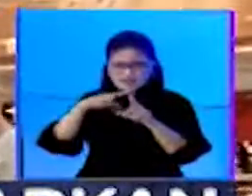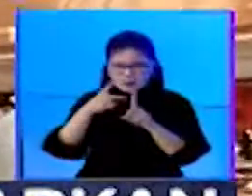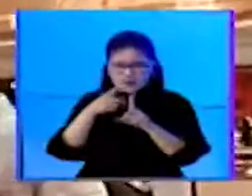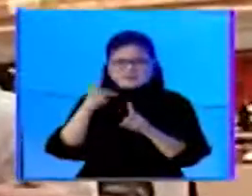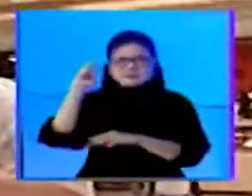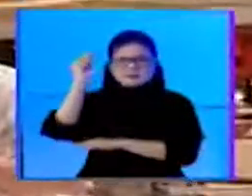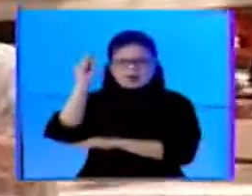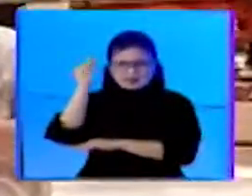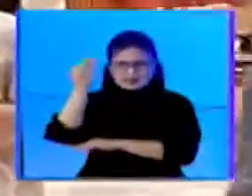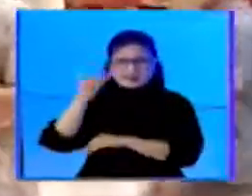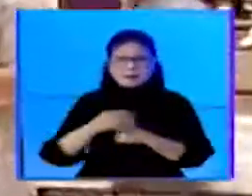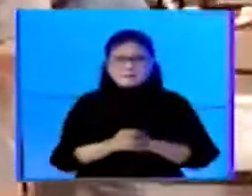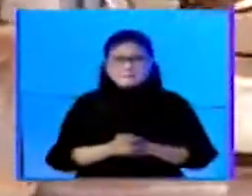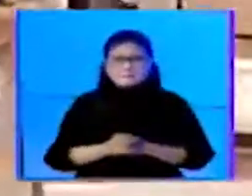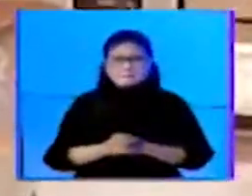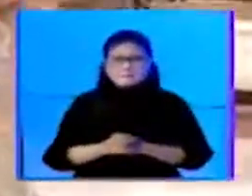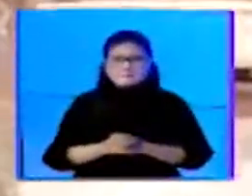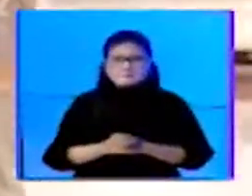hai hai